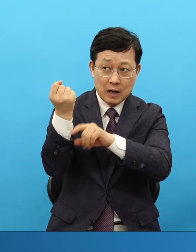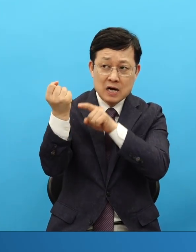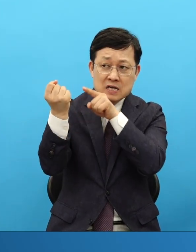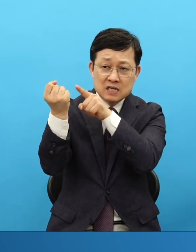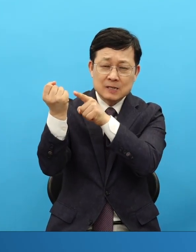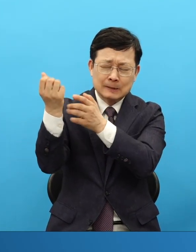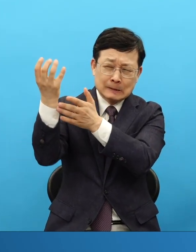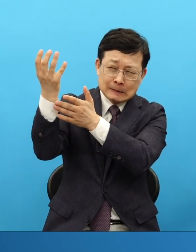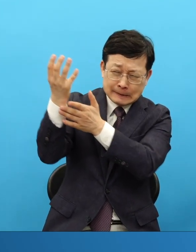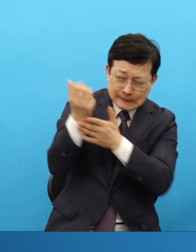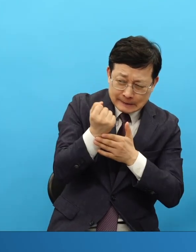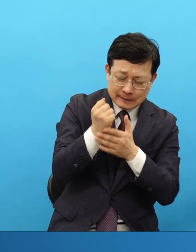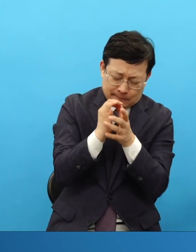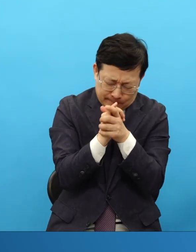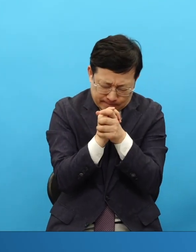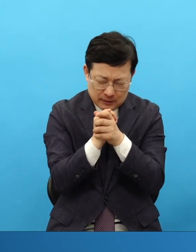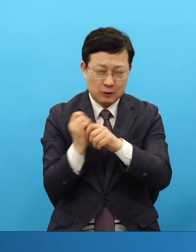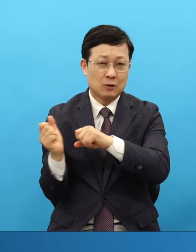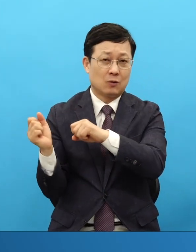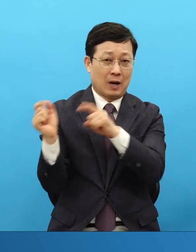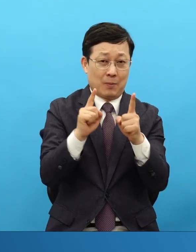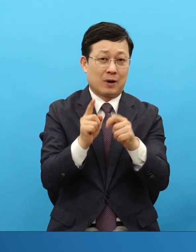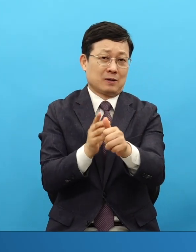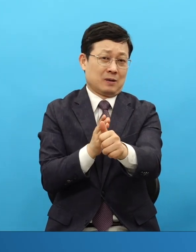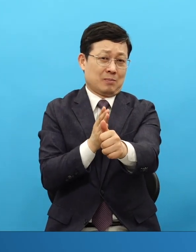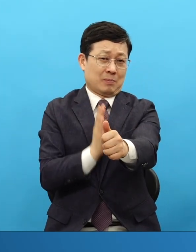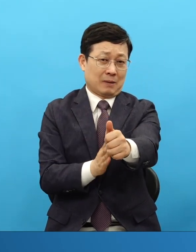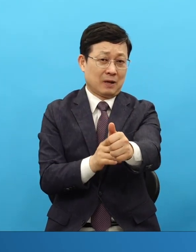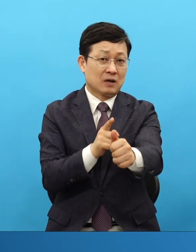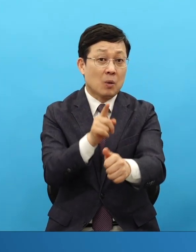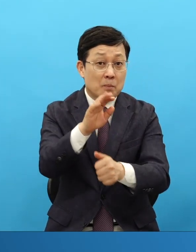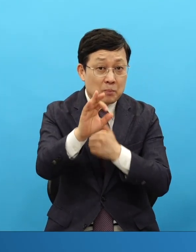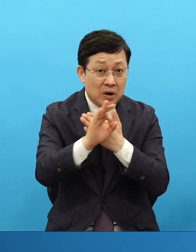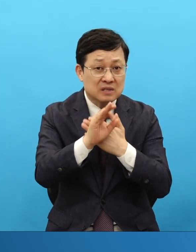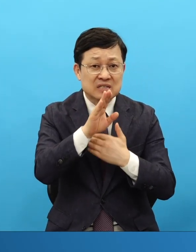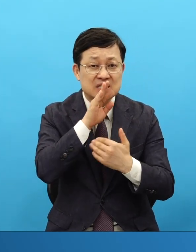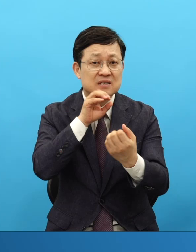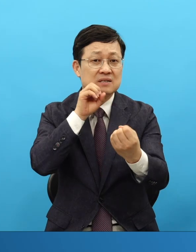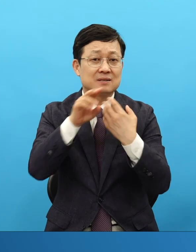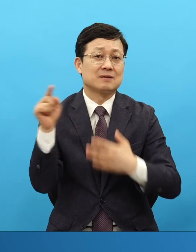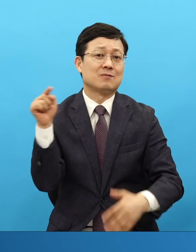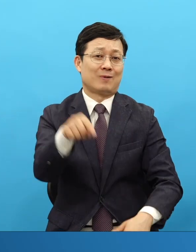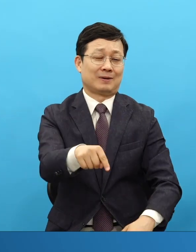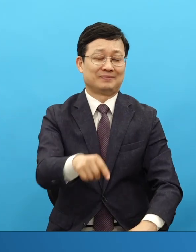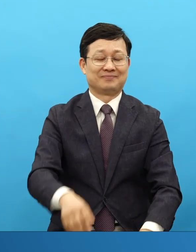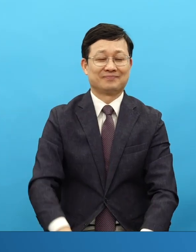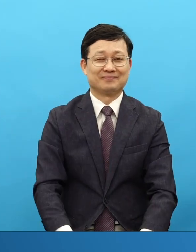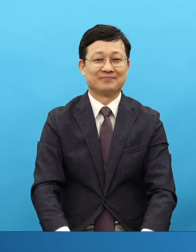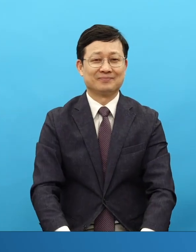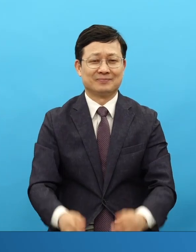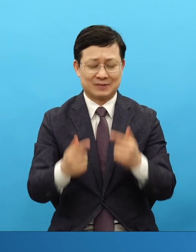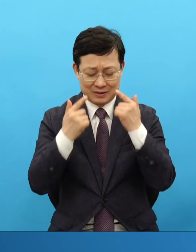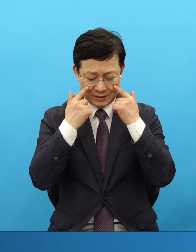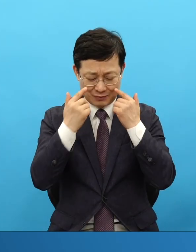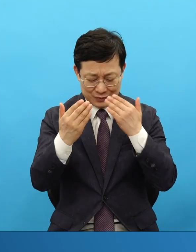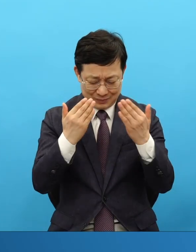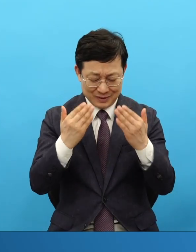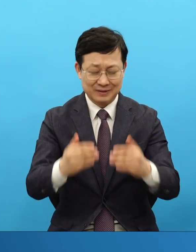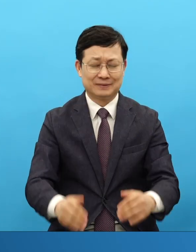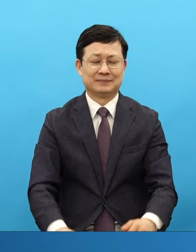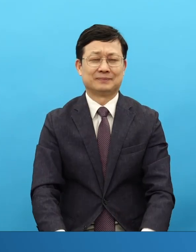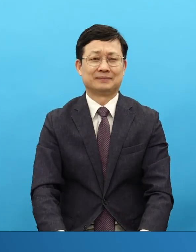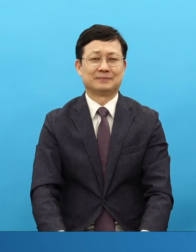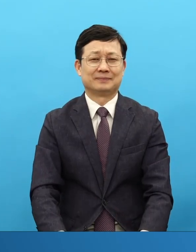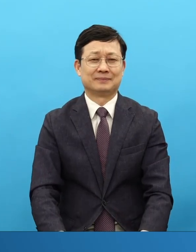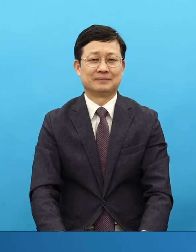We must restore this. 그러면 진짜 응답 옵니다. Then true answers will come. 틀림없이 여러분의 응답이